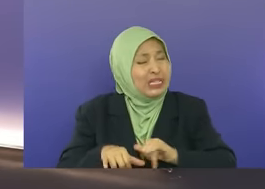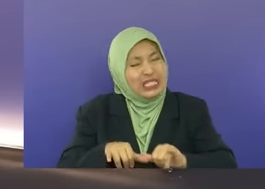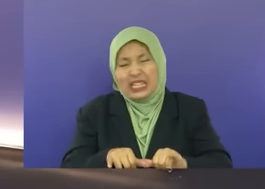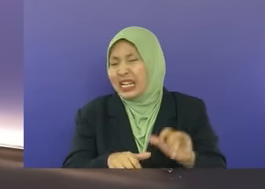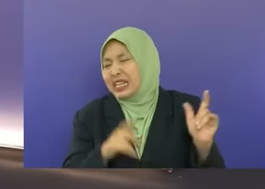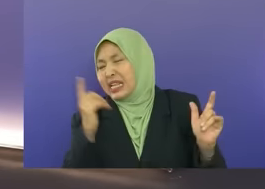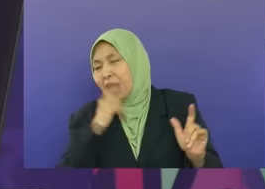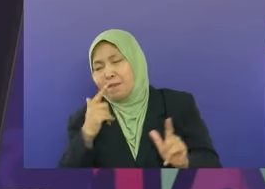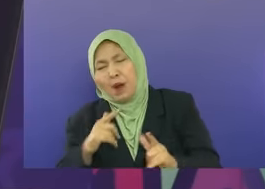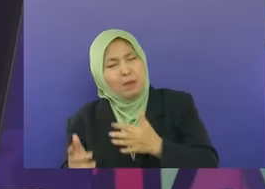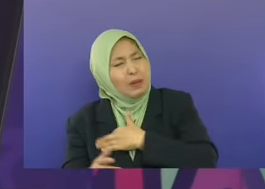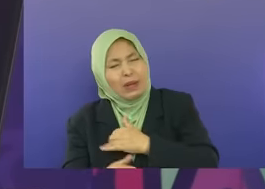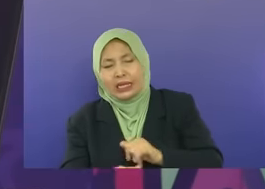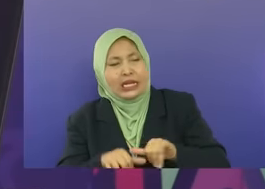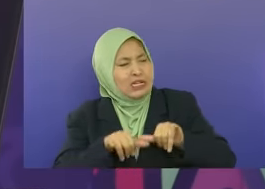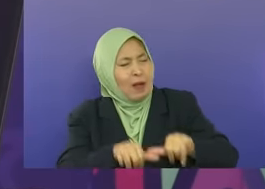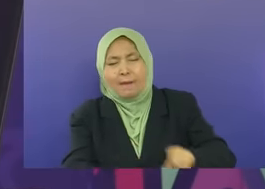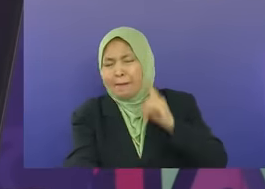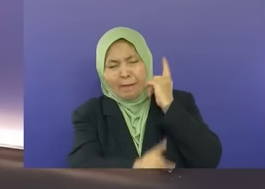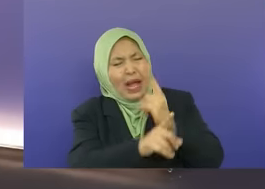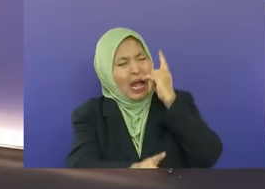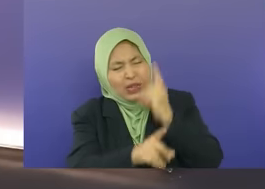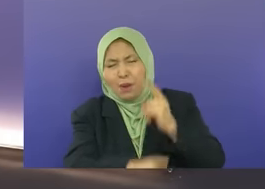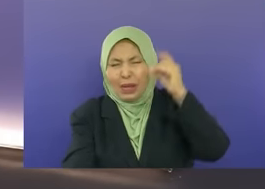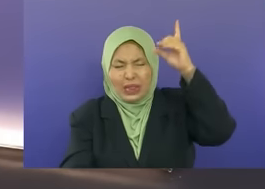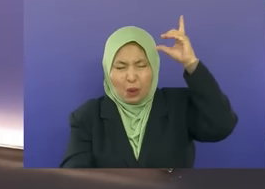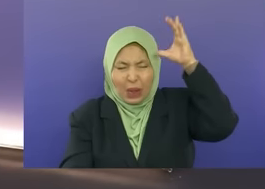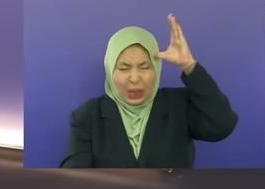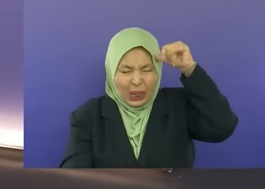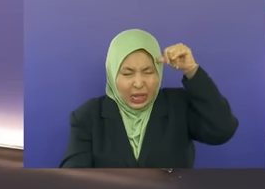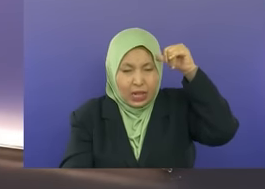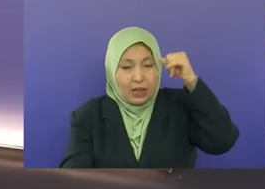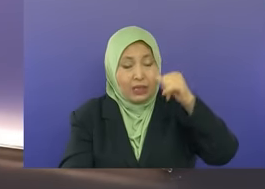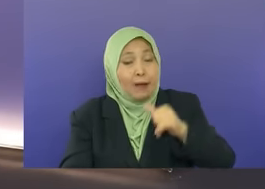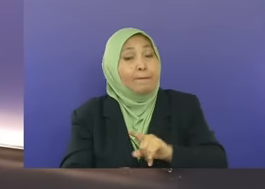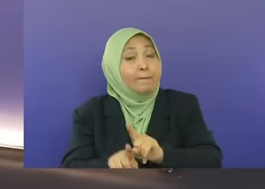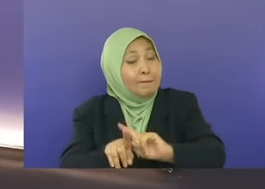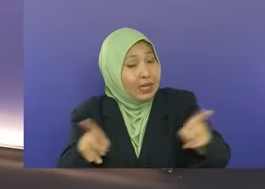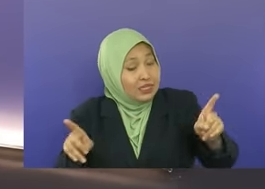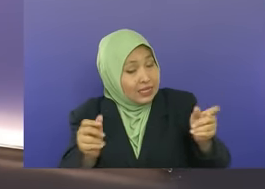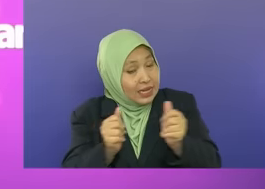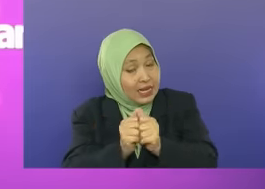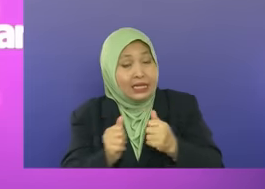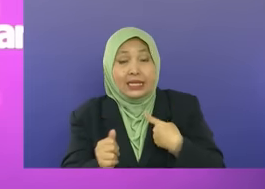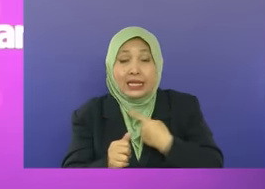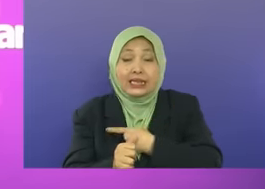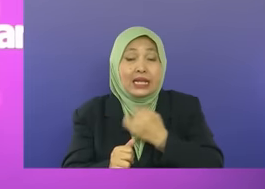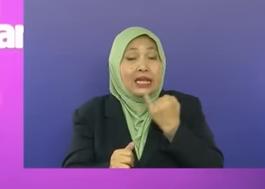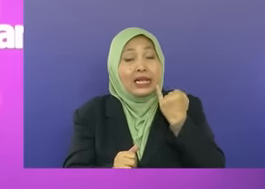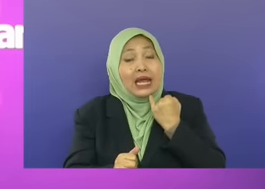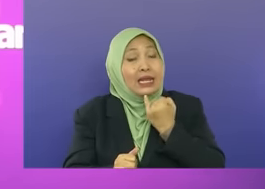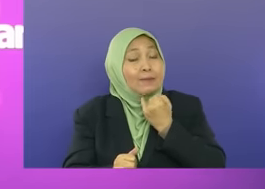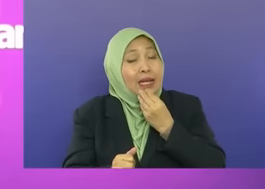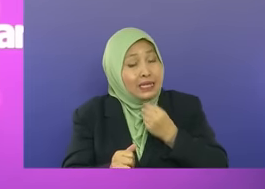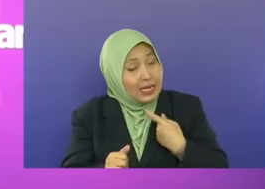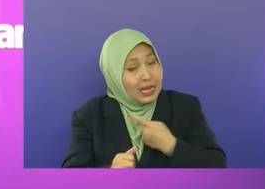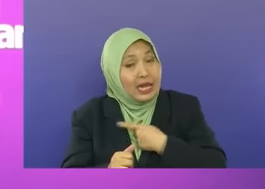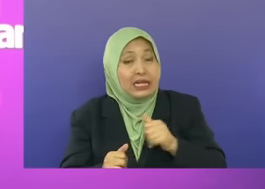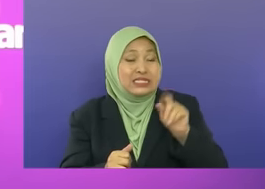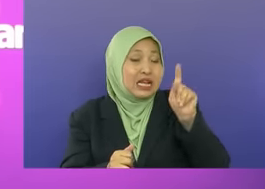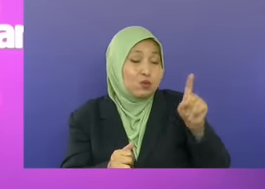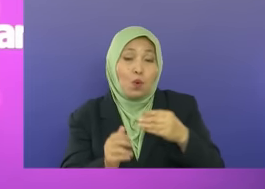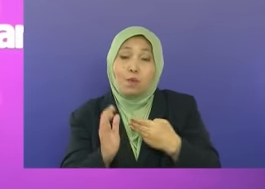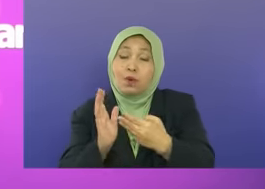beriman ini memiliki kebetulan ini ya ini memang kita ada mukjizat yang bersatu